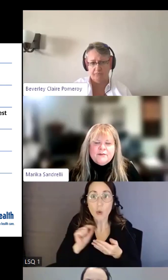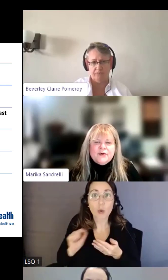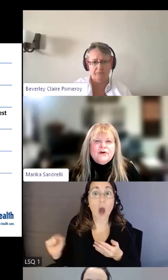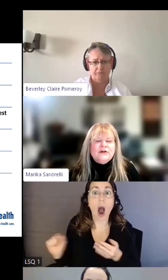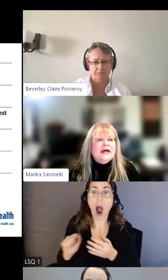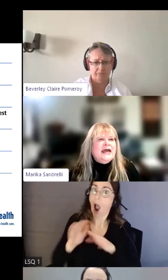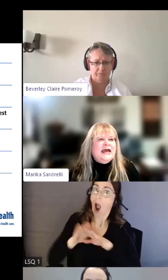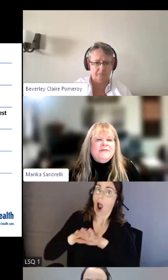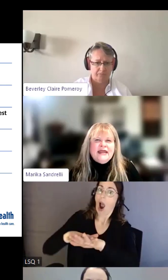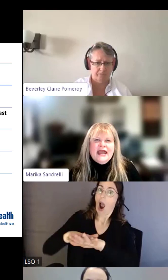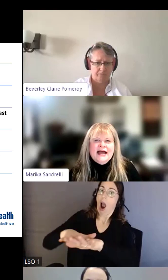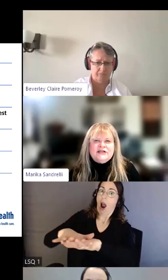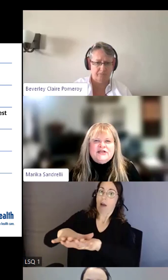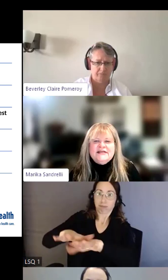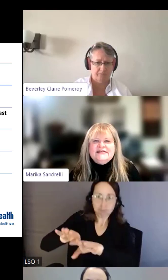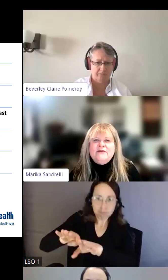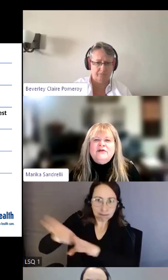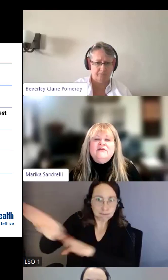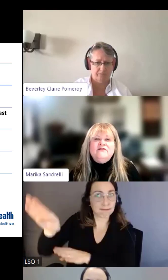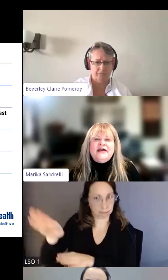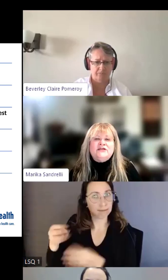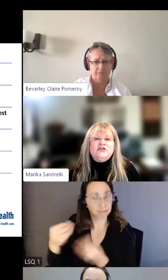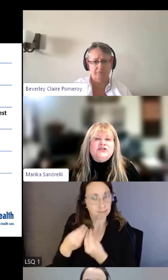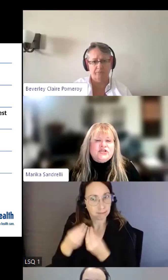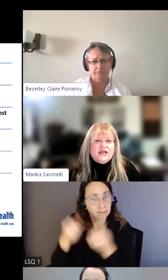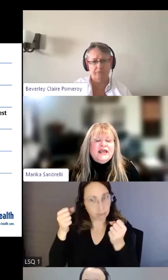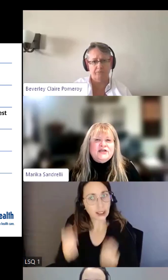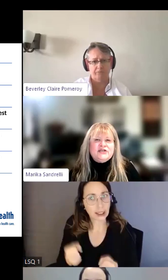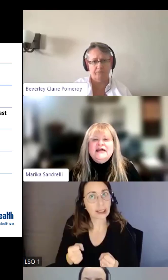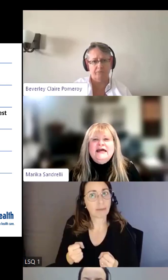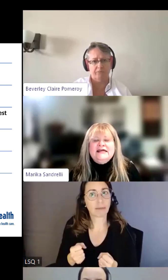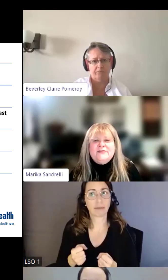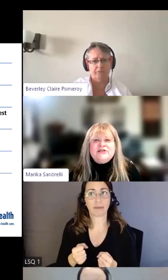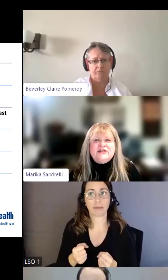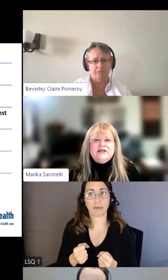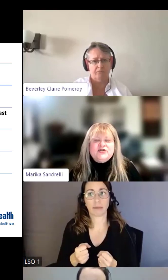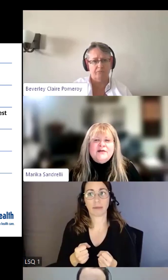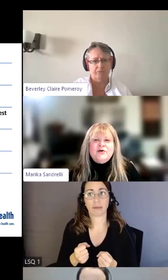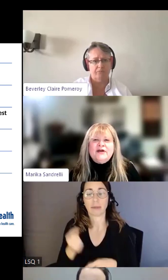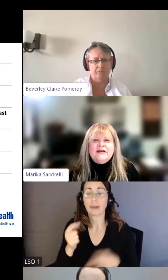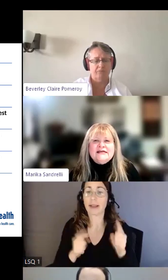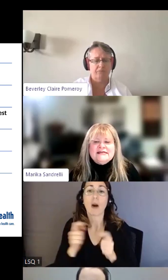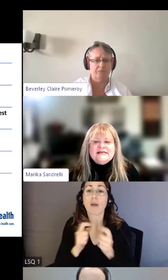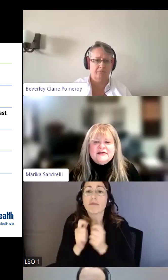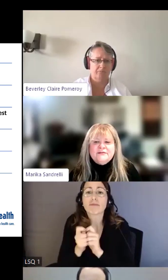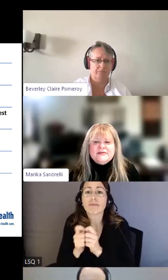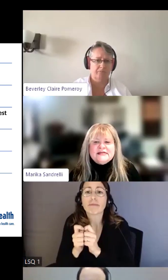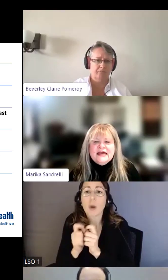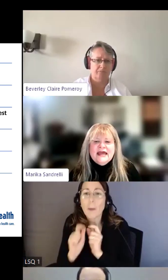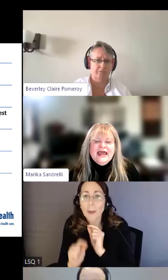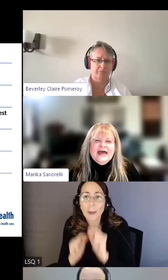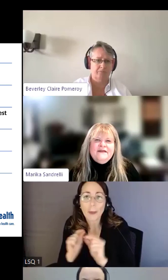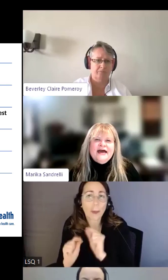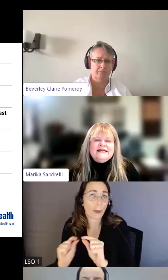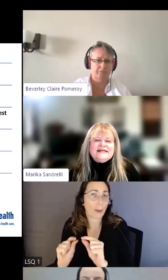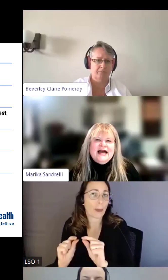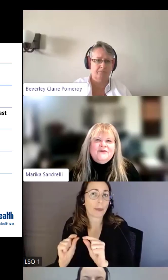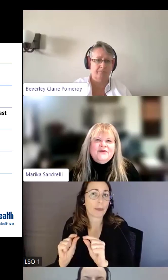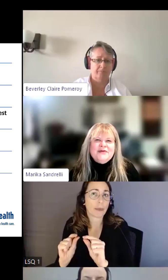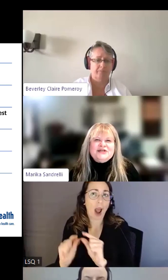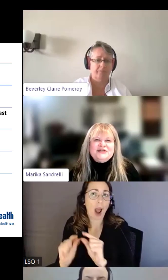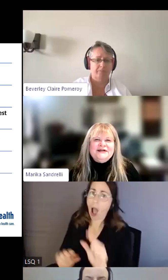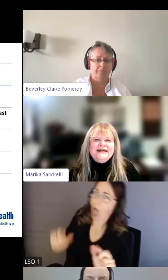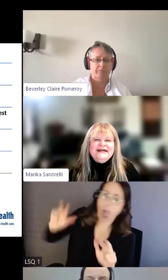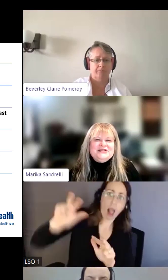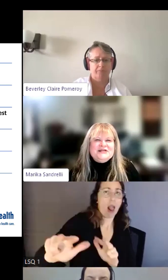les changements parfois sont une question de millimètres et non pas de kilomètres. On mesure donc, comme je l'ai